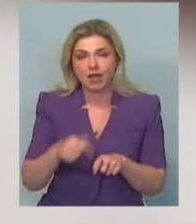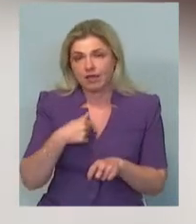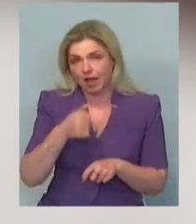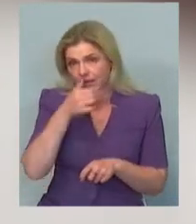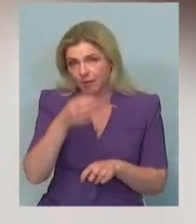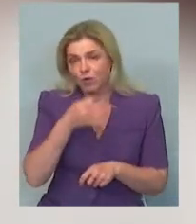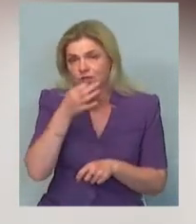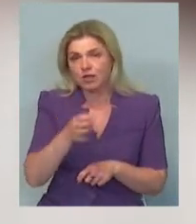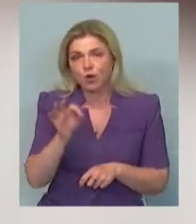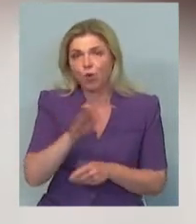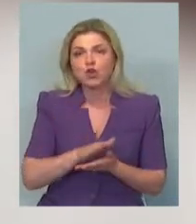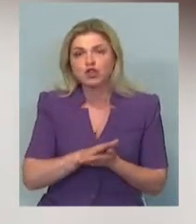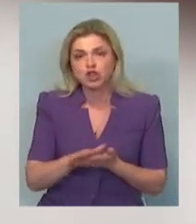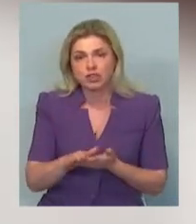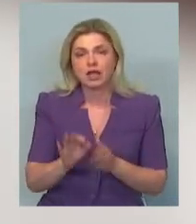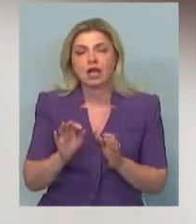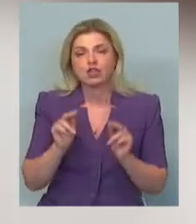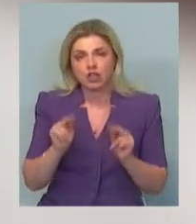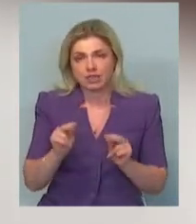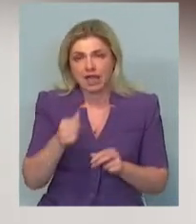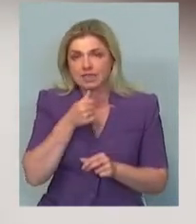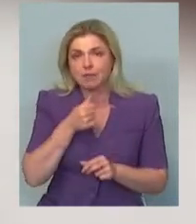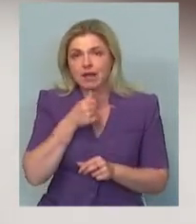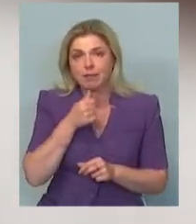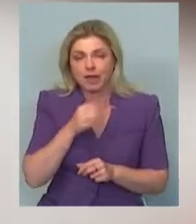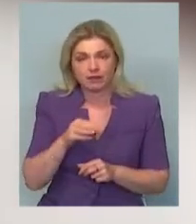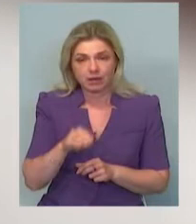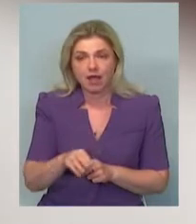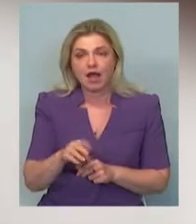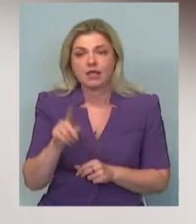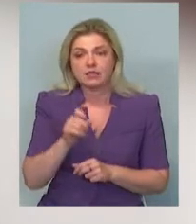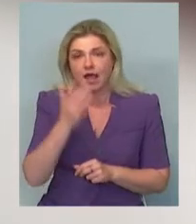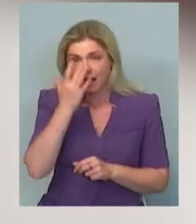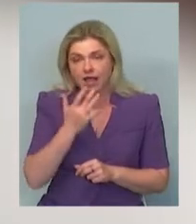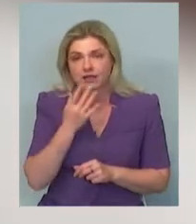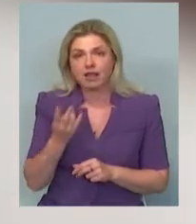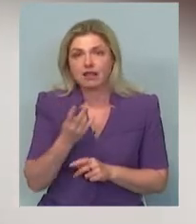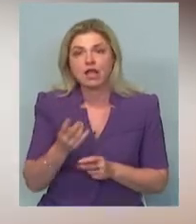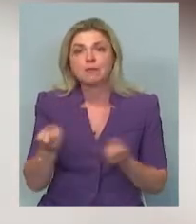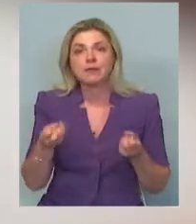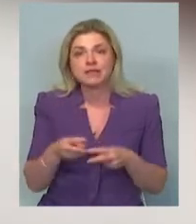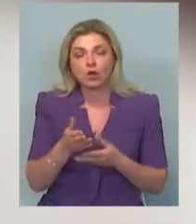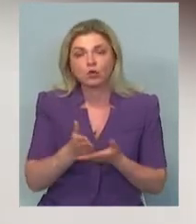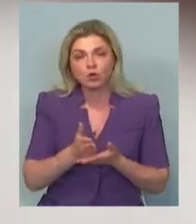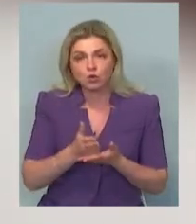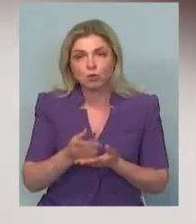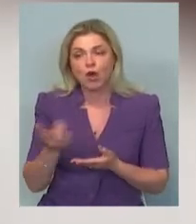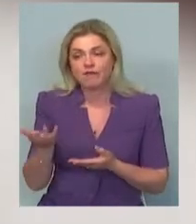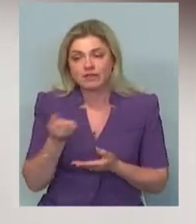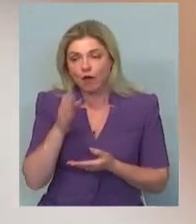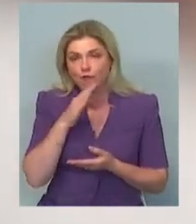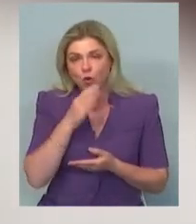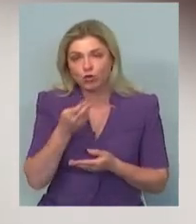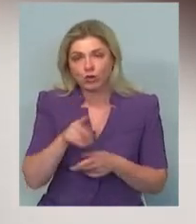про чистоту експерименту. Взагалі-то потрібно викликати службу, яка в спеціальних пробірках забере цю воду і перевірить. З